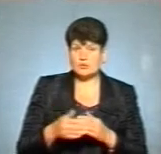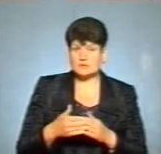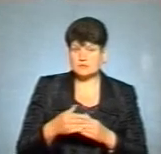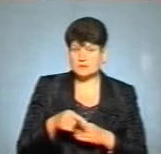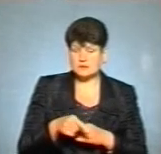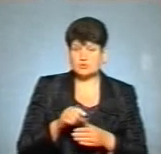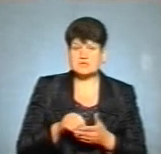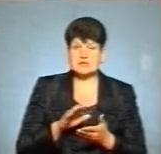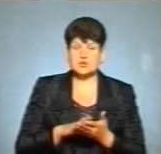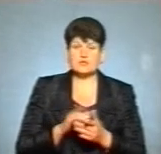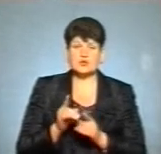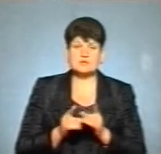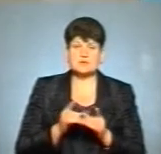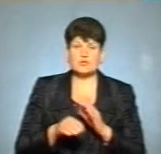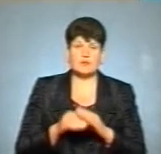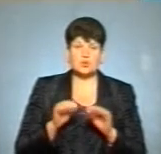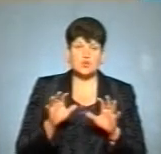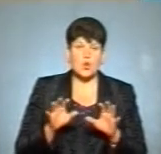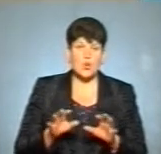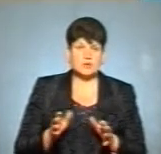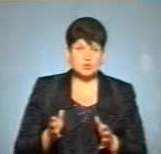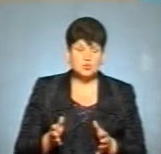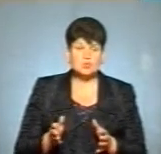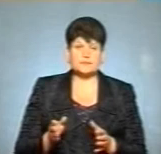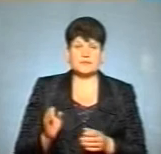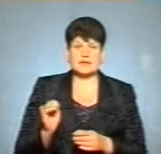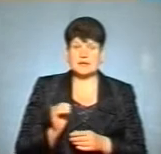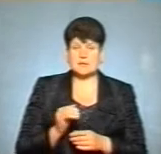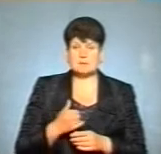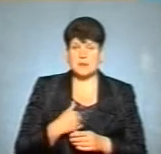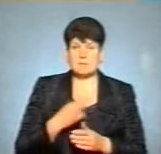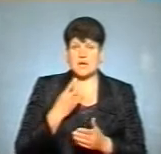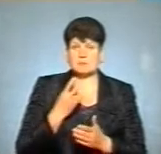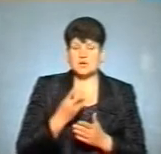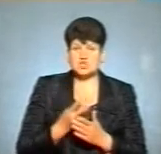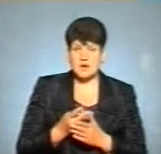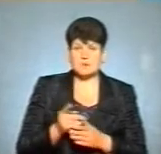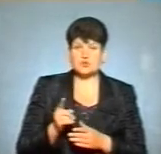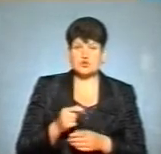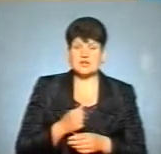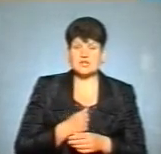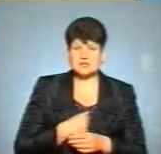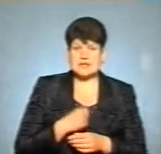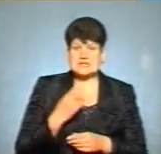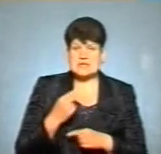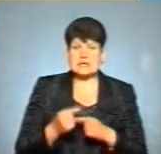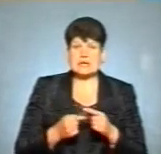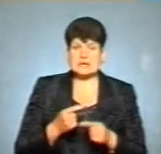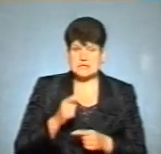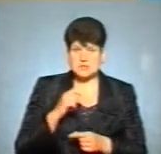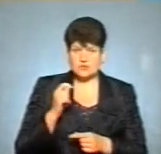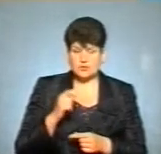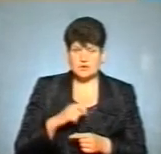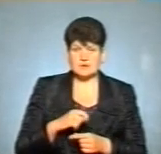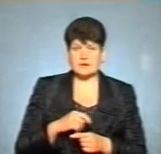зареєстровано зміни до виборчого кодексу, і ми передбачаємо, що так як на жаль, за такою традицією в Україні,